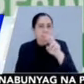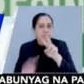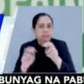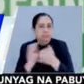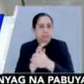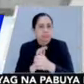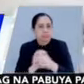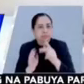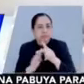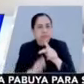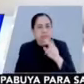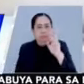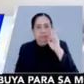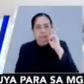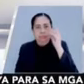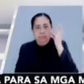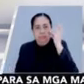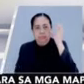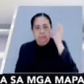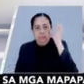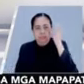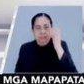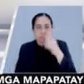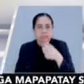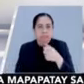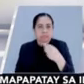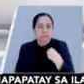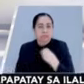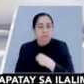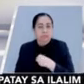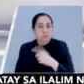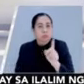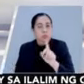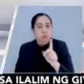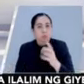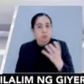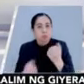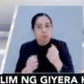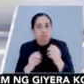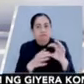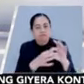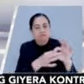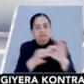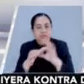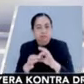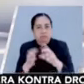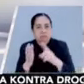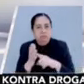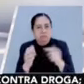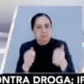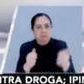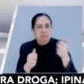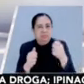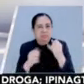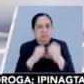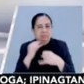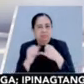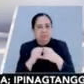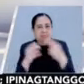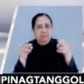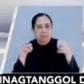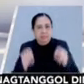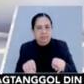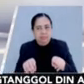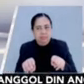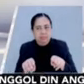Renato De Castro. The ASEAN members want a binding code of conduct that has of course the power of an international treaty. Yes.